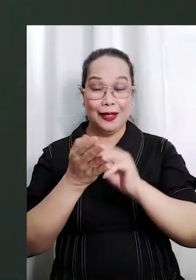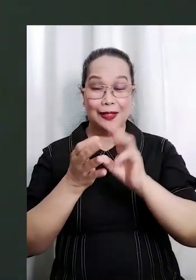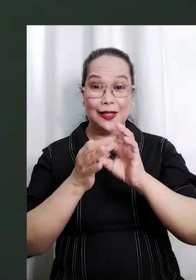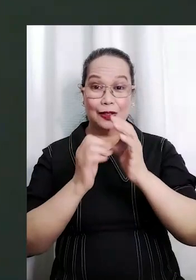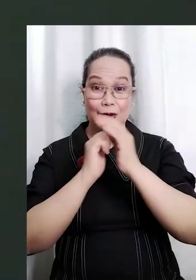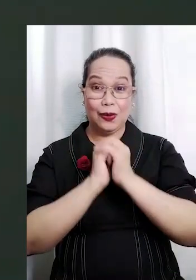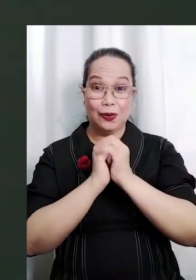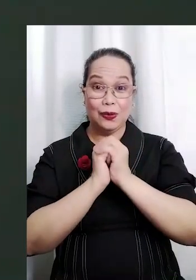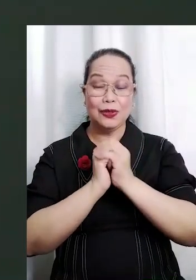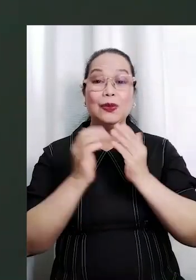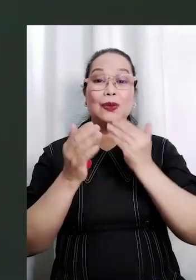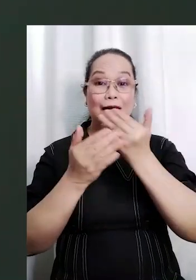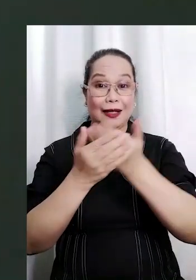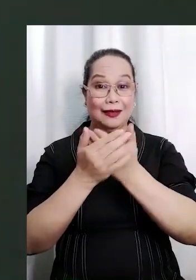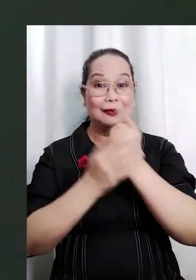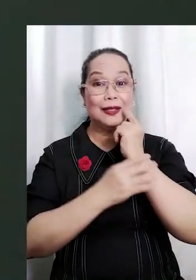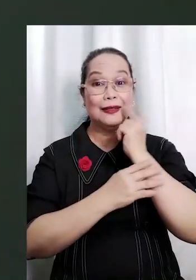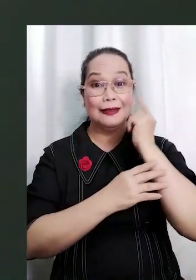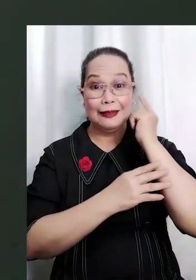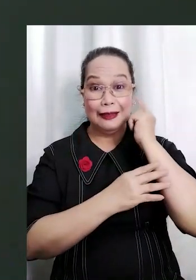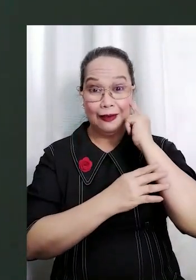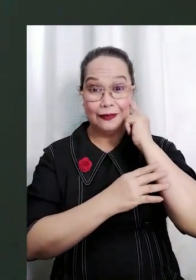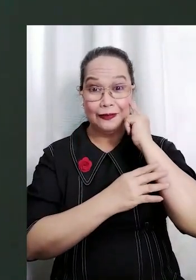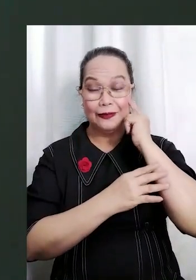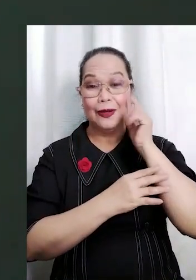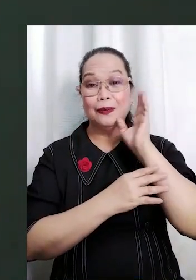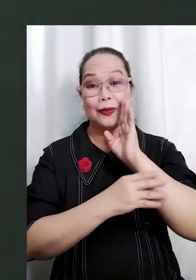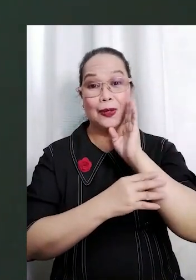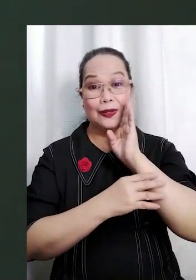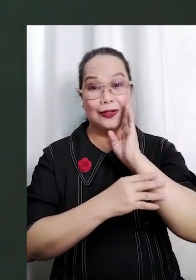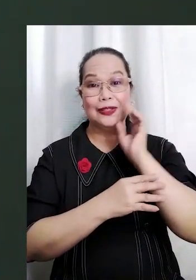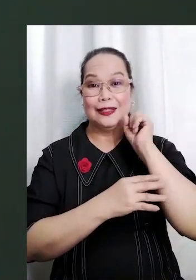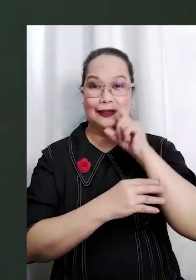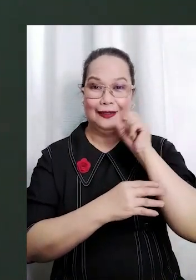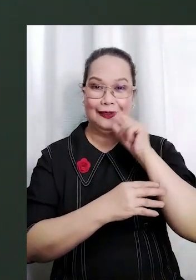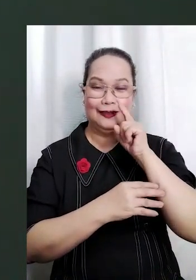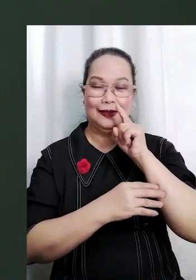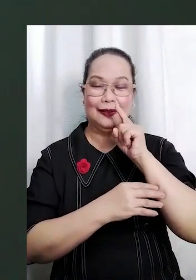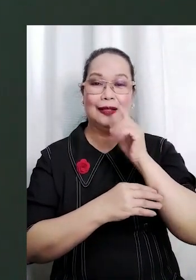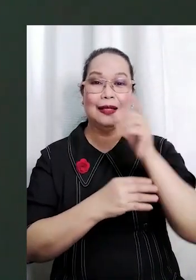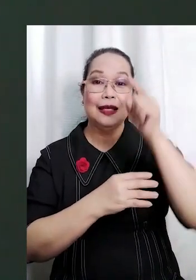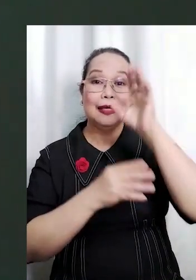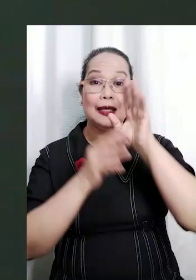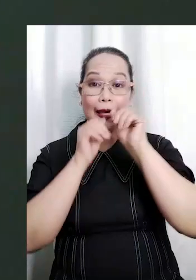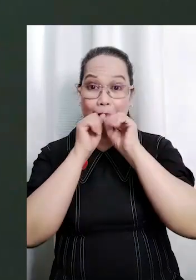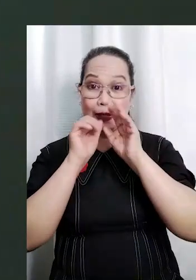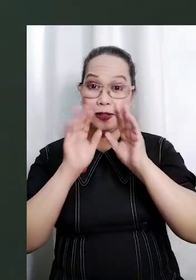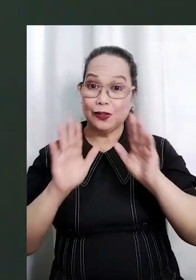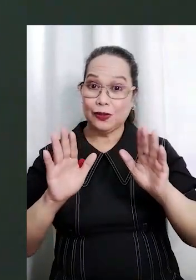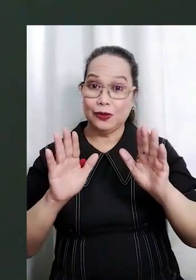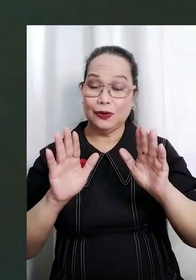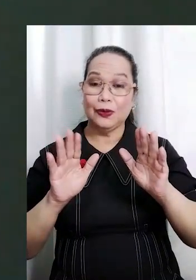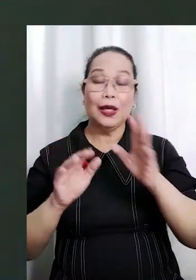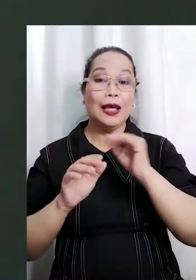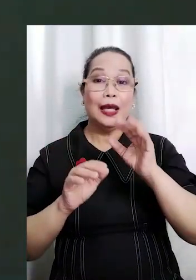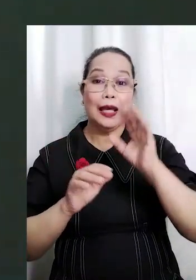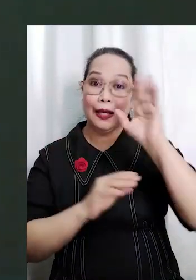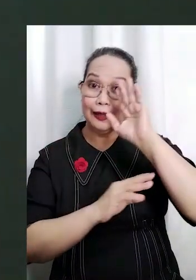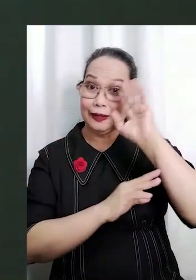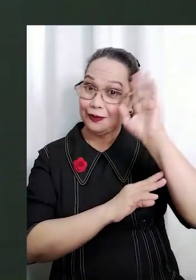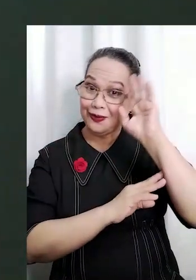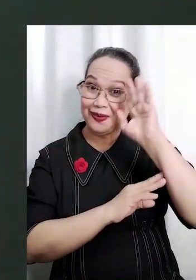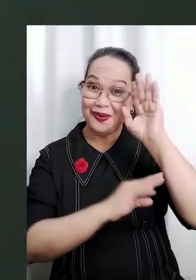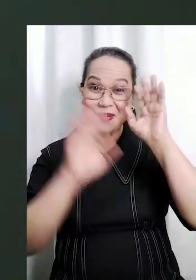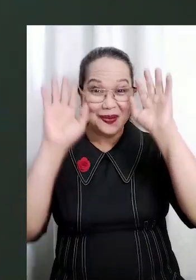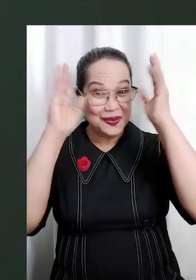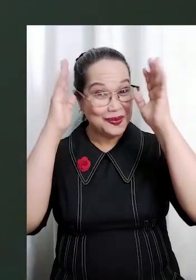worship service ay talagang aabot sa ating mga kapatiran na nasa deaf community. God bless you and pagbati rin